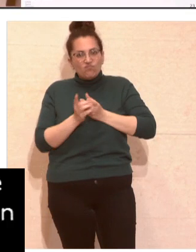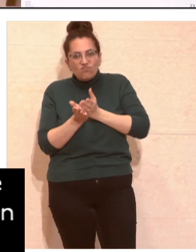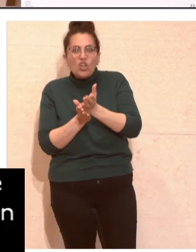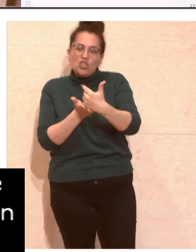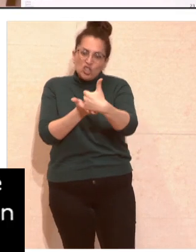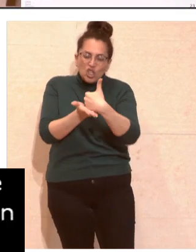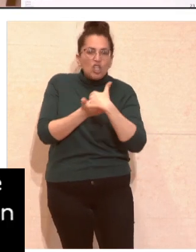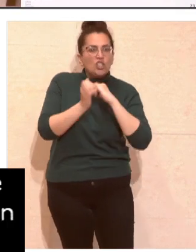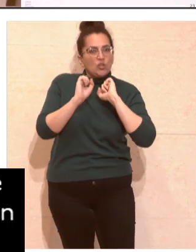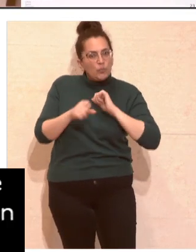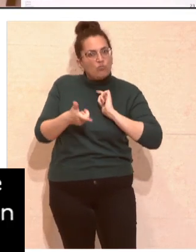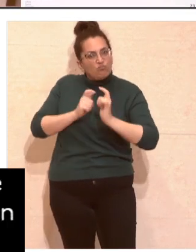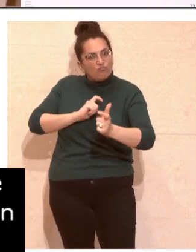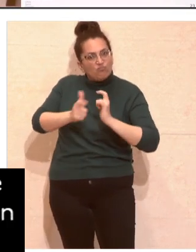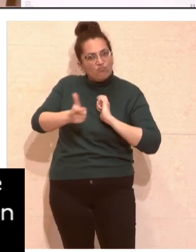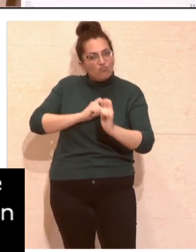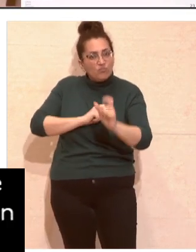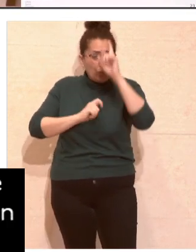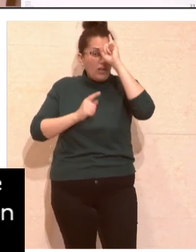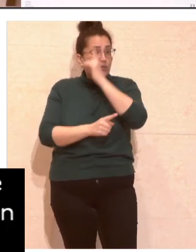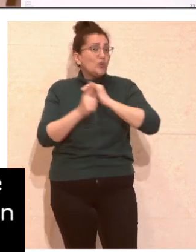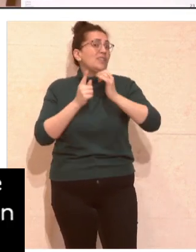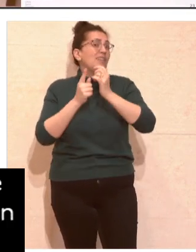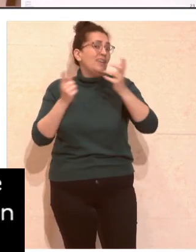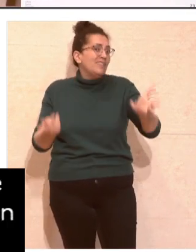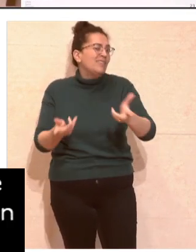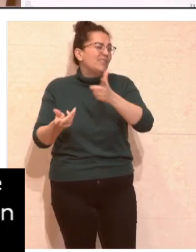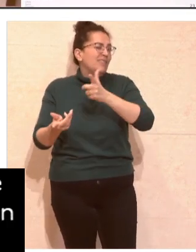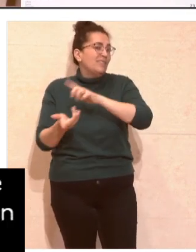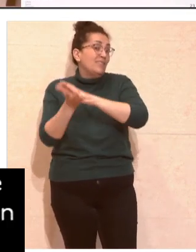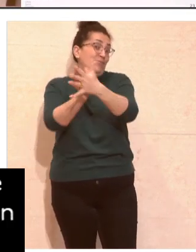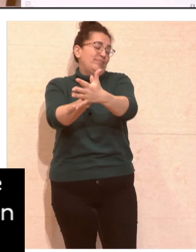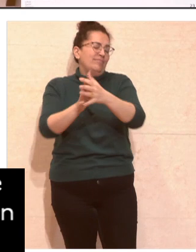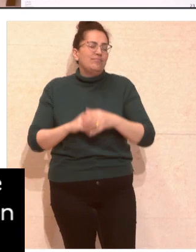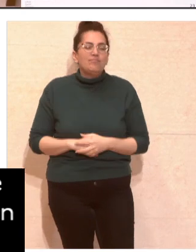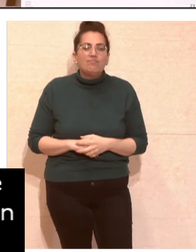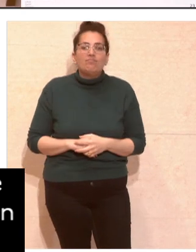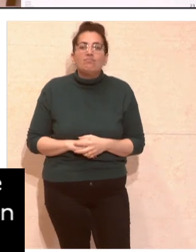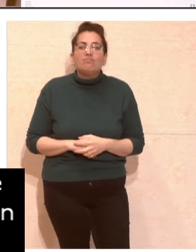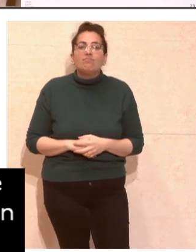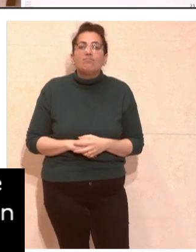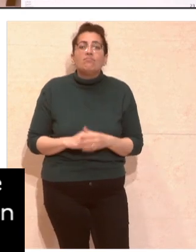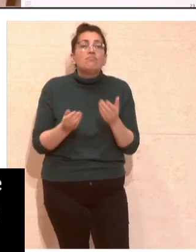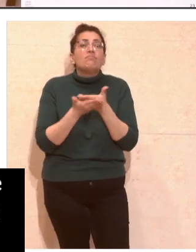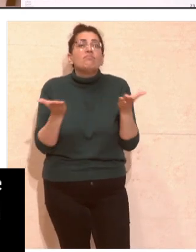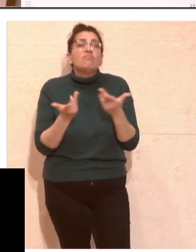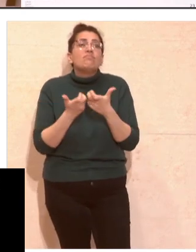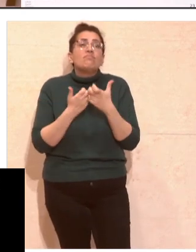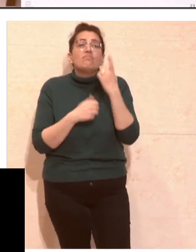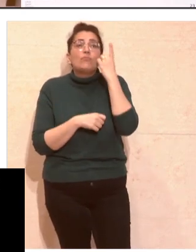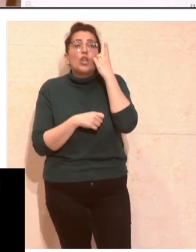dans la société. Donc, actuellement, si vous allez voir sur, je m'allais dire sur votre téléphone, mais faites pas